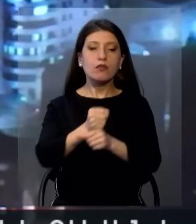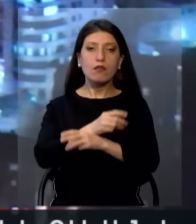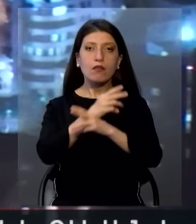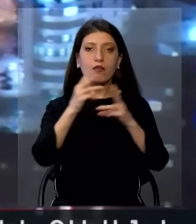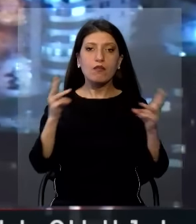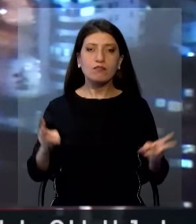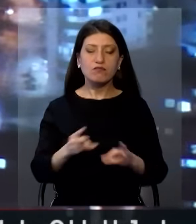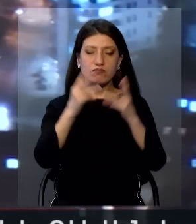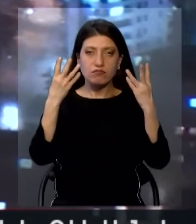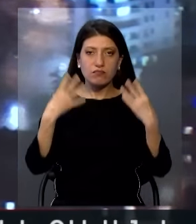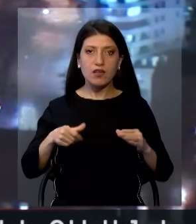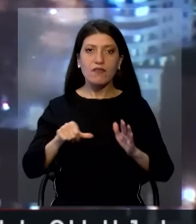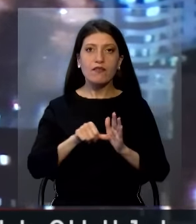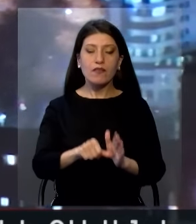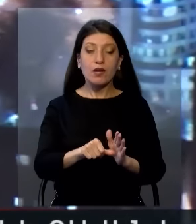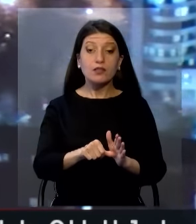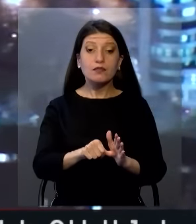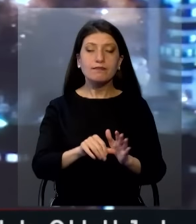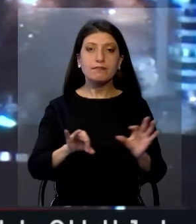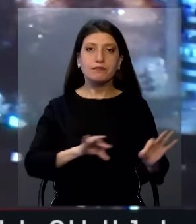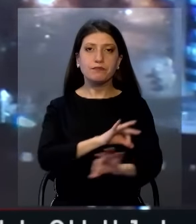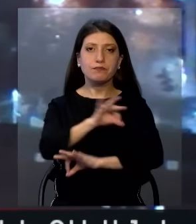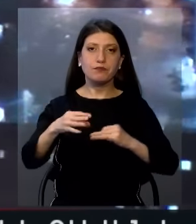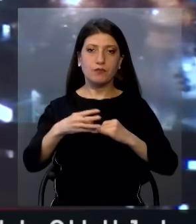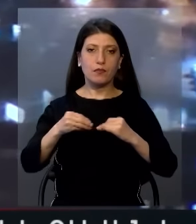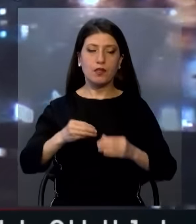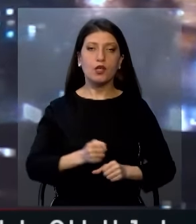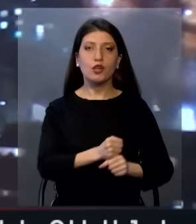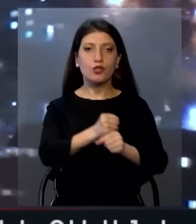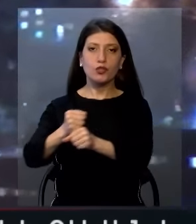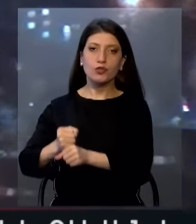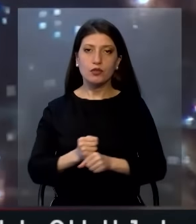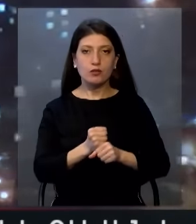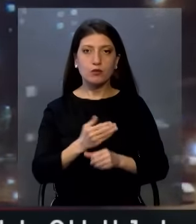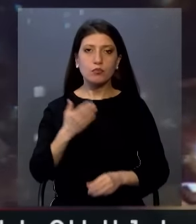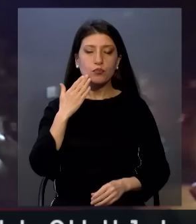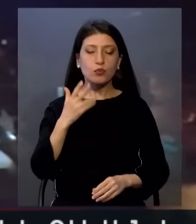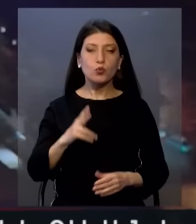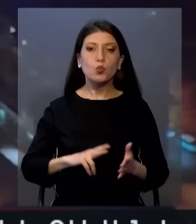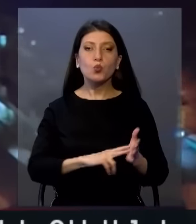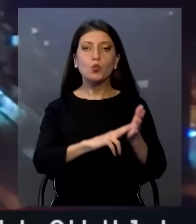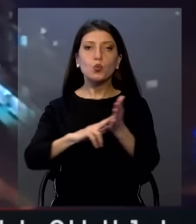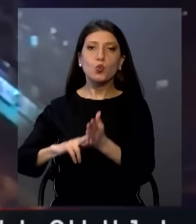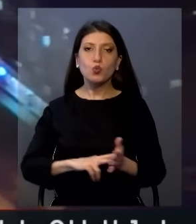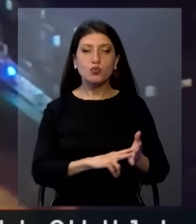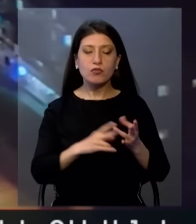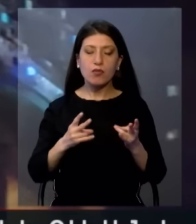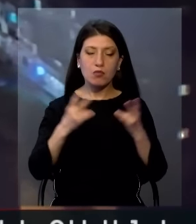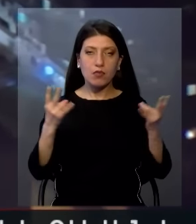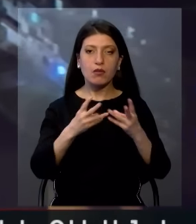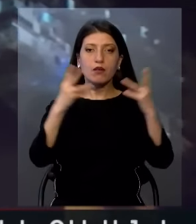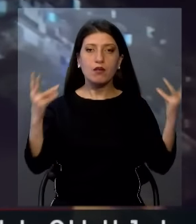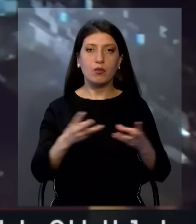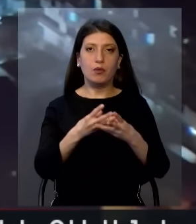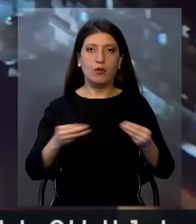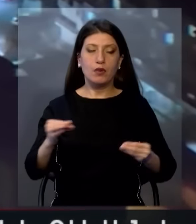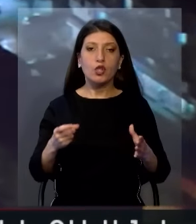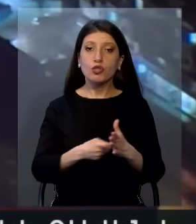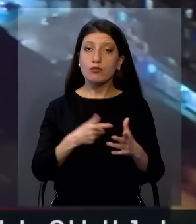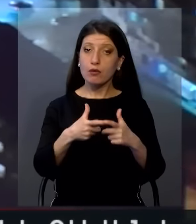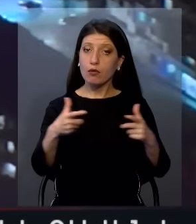դարձել 6000 քառակուսի մետր տարածք։ Հրշեջներից մոտ 8 ժամ է պահանջվել հրդեհը մարելու համար։ Քնչական